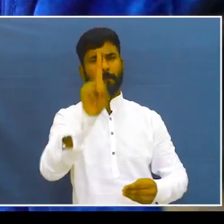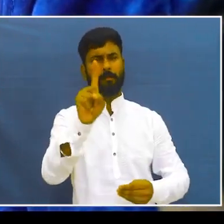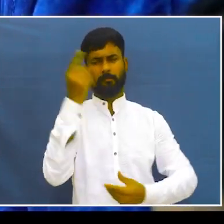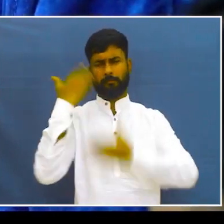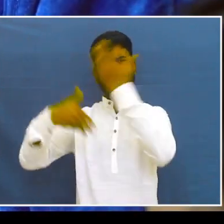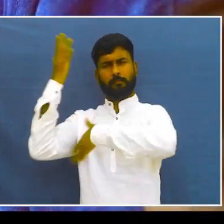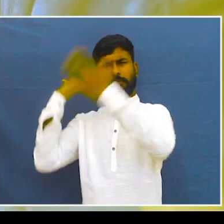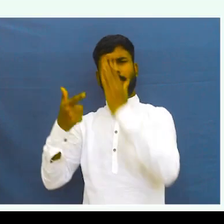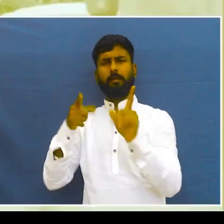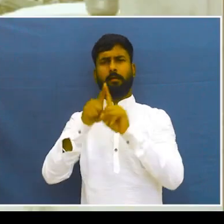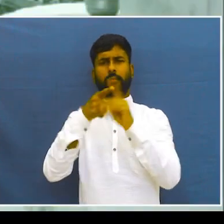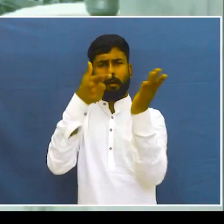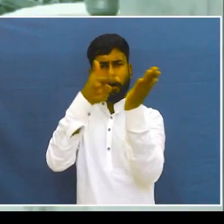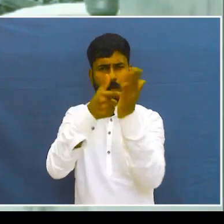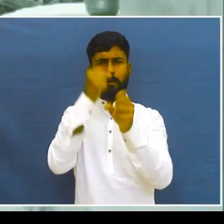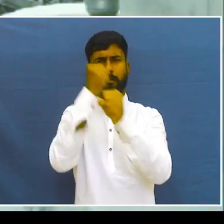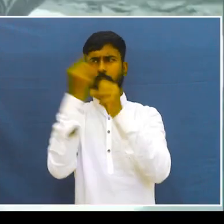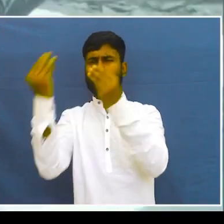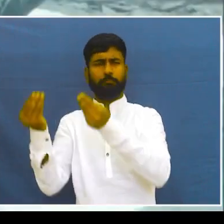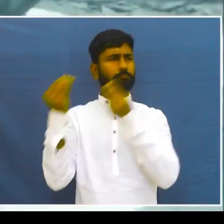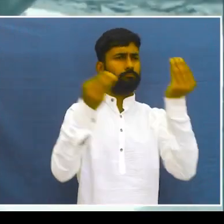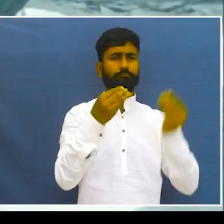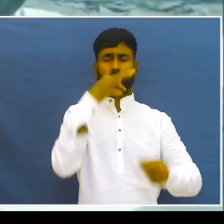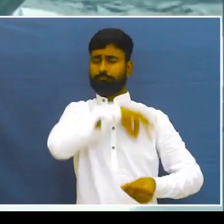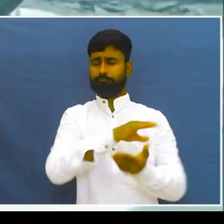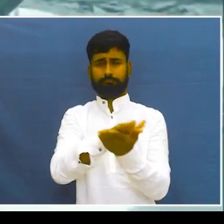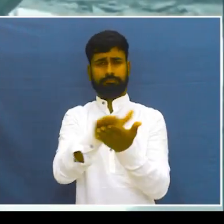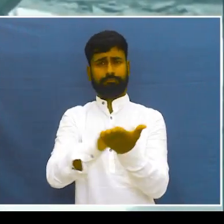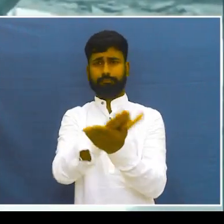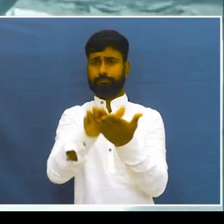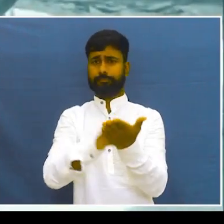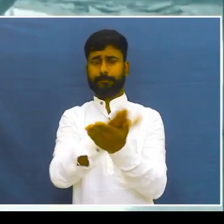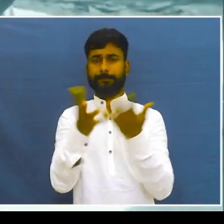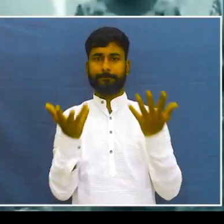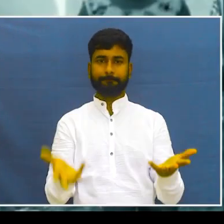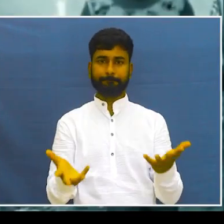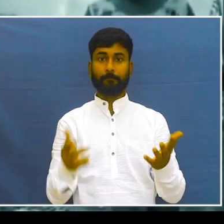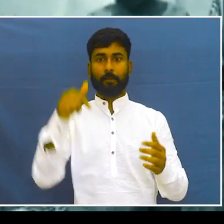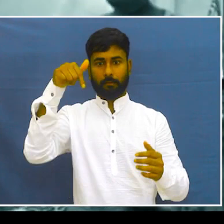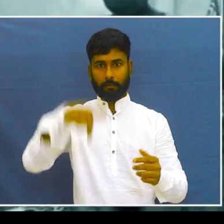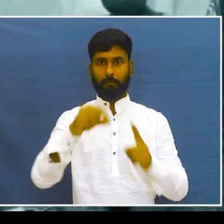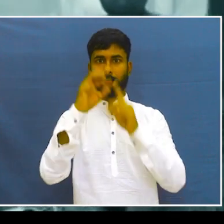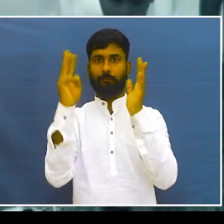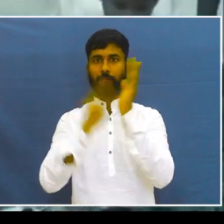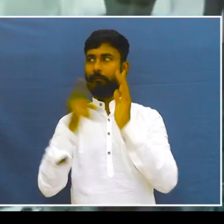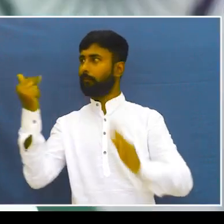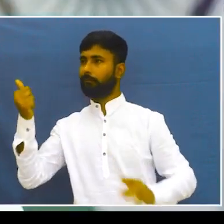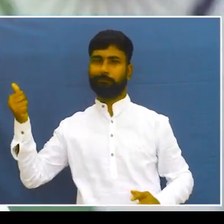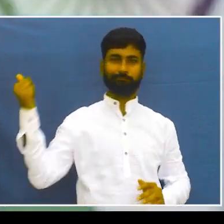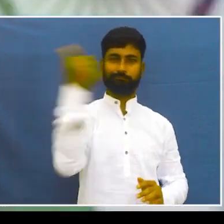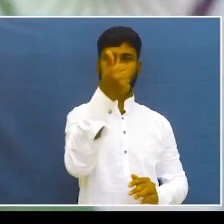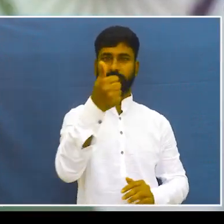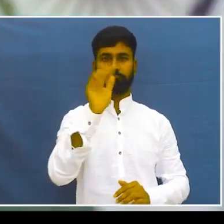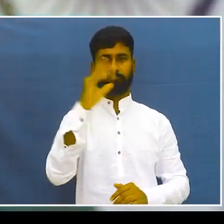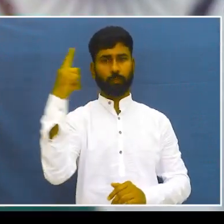का लाभ भी। जहां पहले गरीबों और वंचितों के अधिकारों को हाशिए पर रखा जाता था,